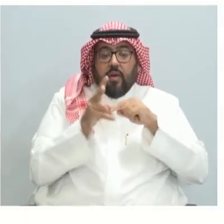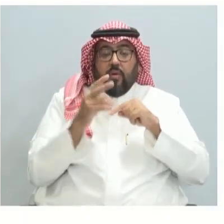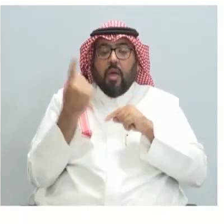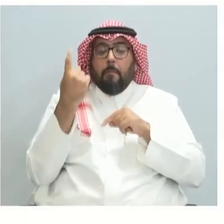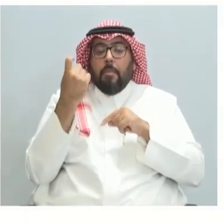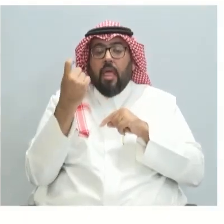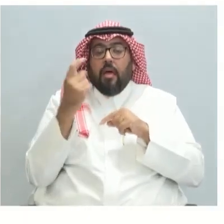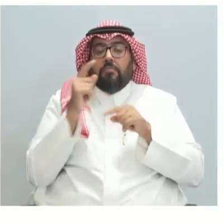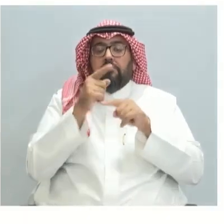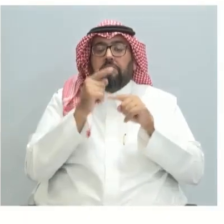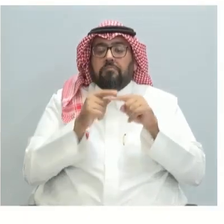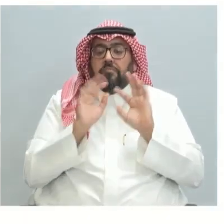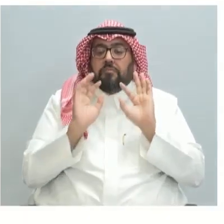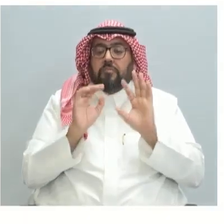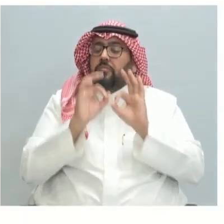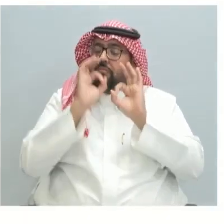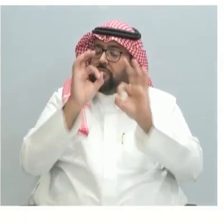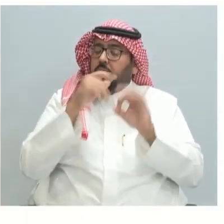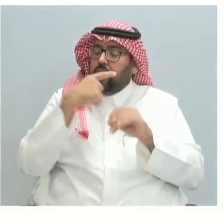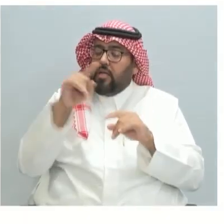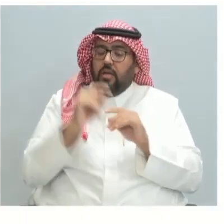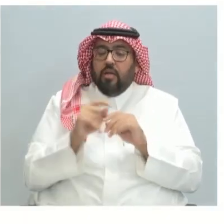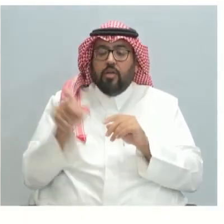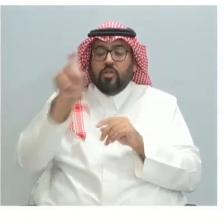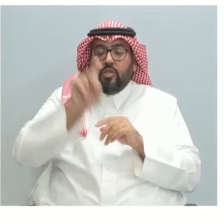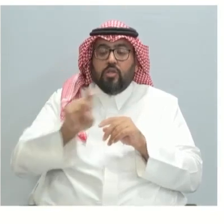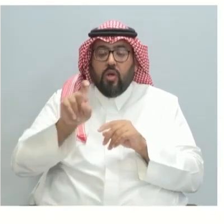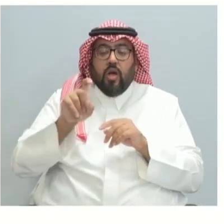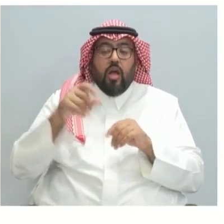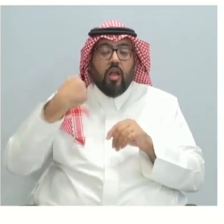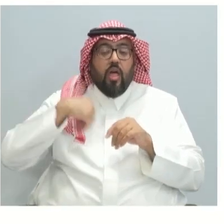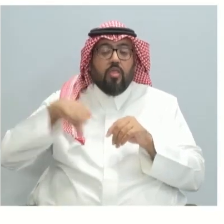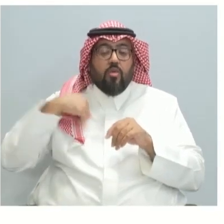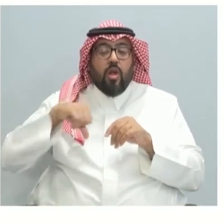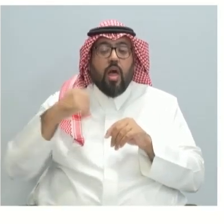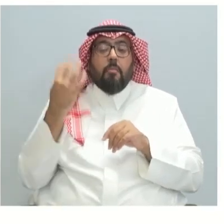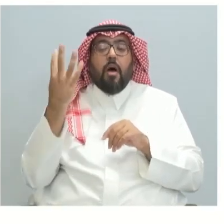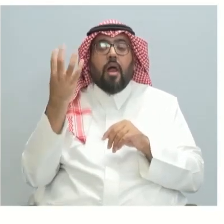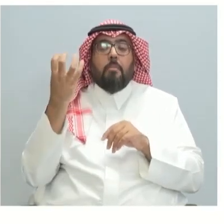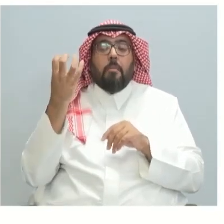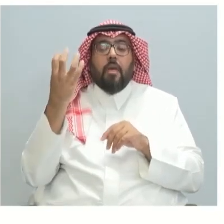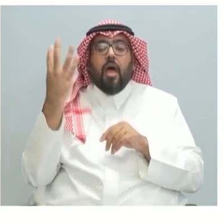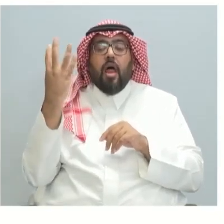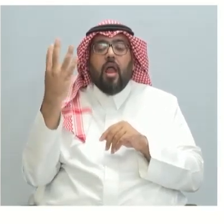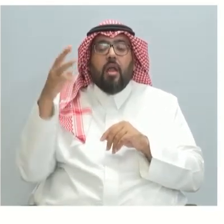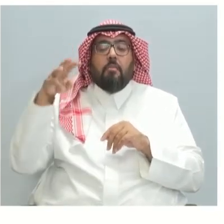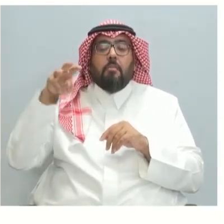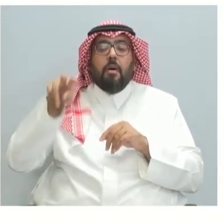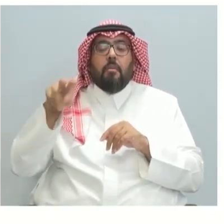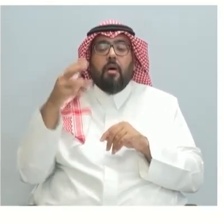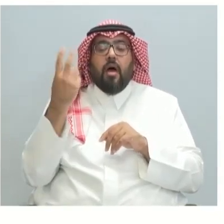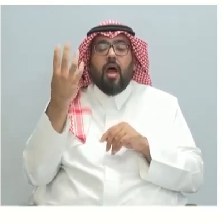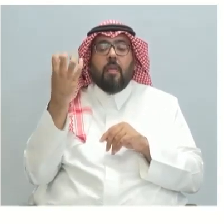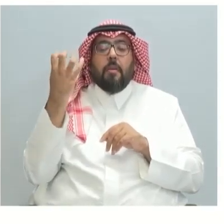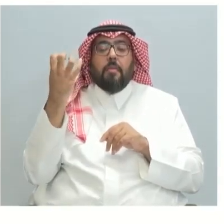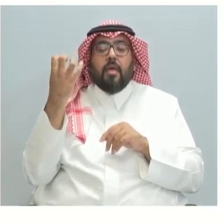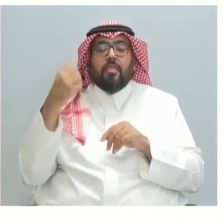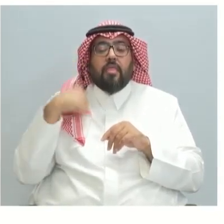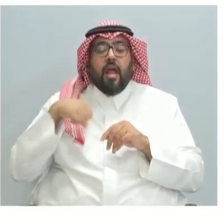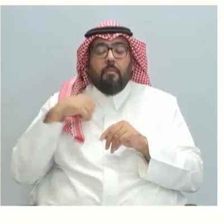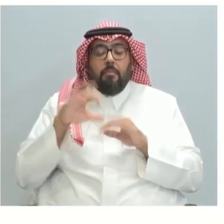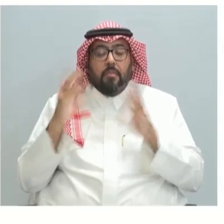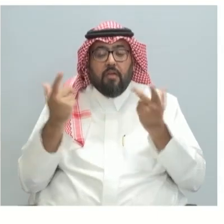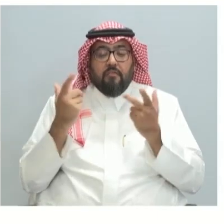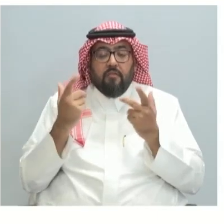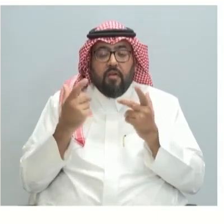اذا سئل 400 طالب عن الخضروات المفضله لديهم فما عدد الطلاب الذين فضلوا